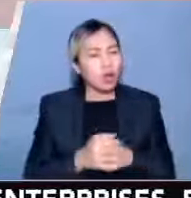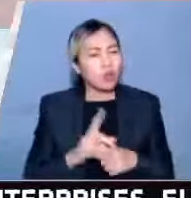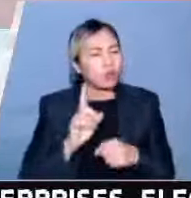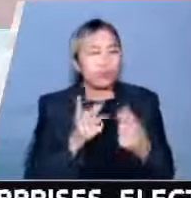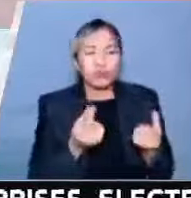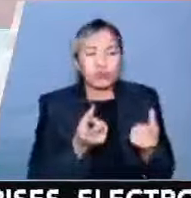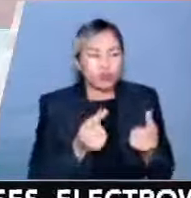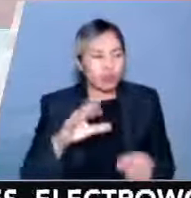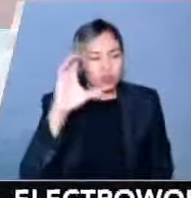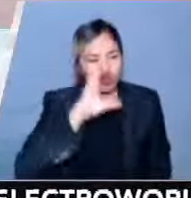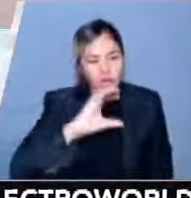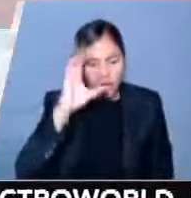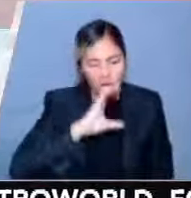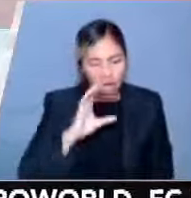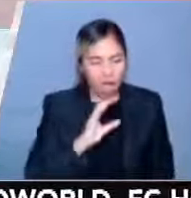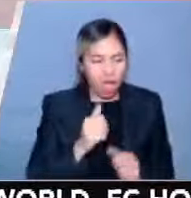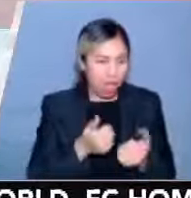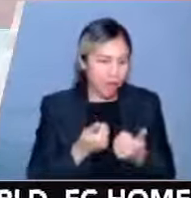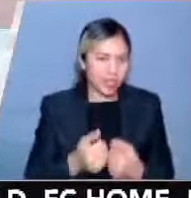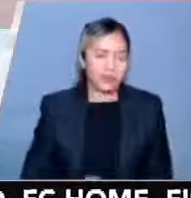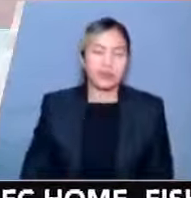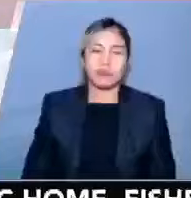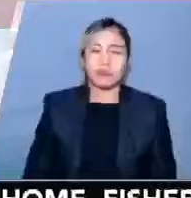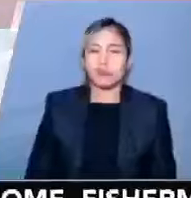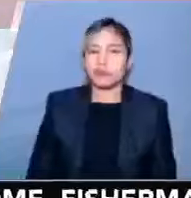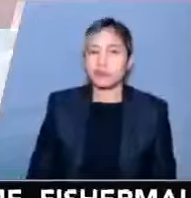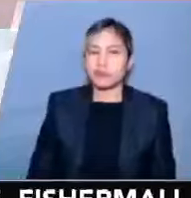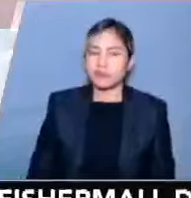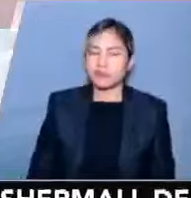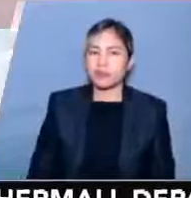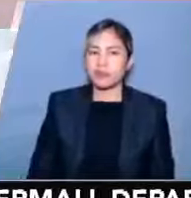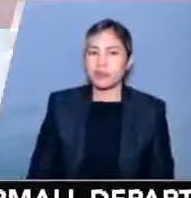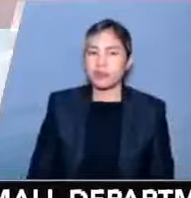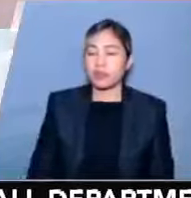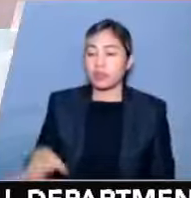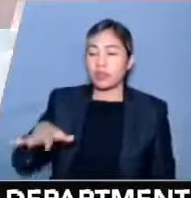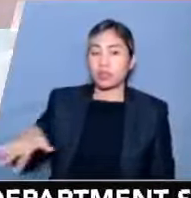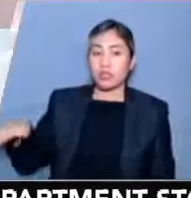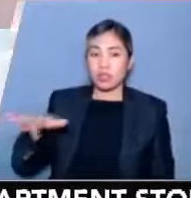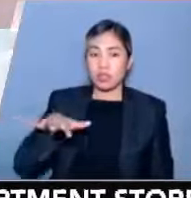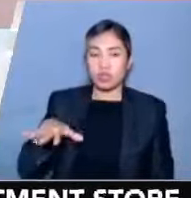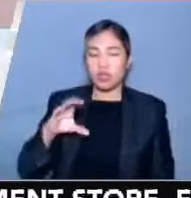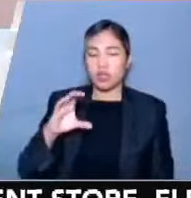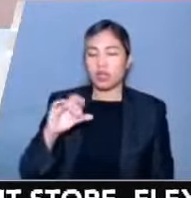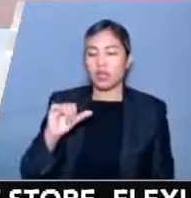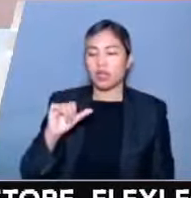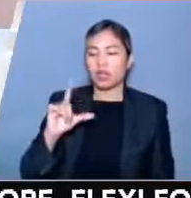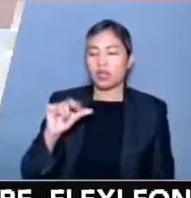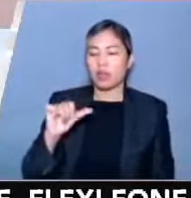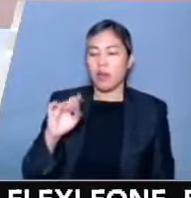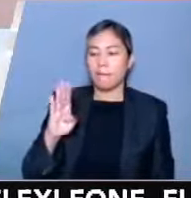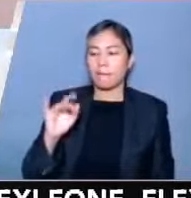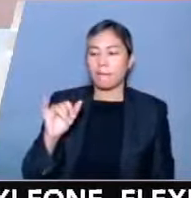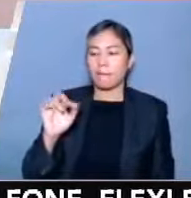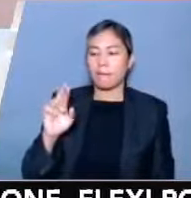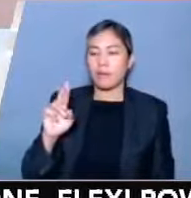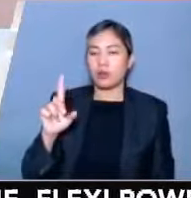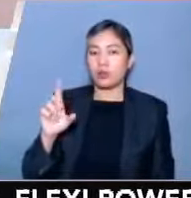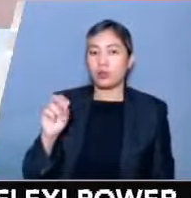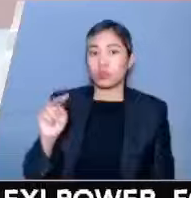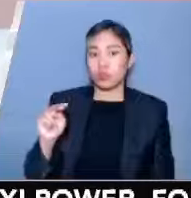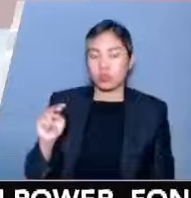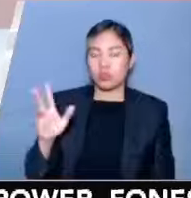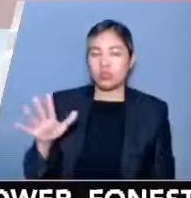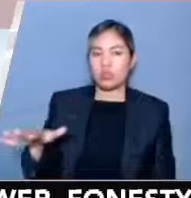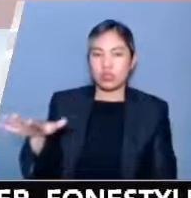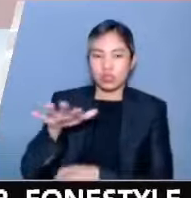Well, sir, kagaya po dito sa area ng Calabar Zone, ano, yung mga nasa, kasi nasa search, rescue, and retrieval operation pa